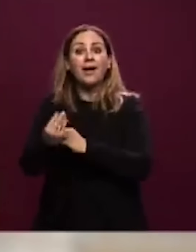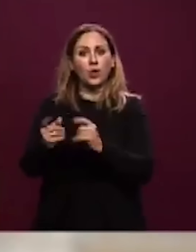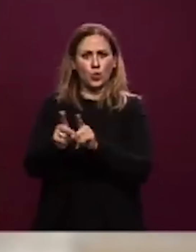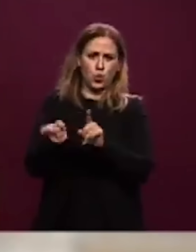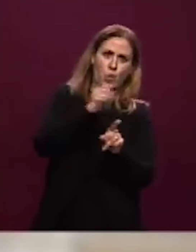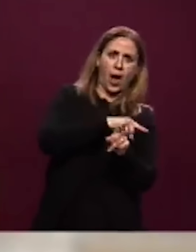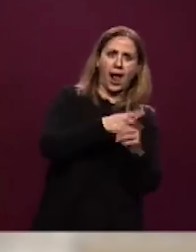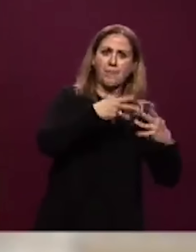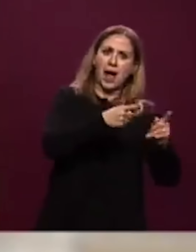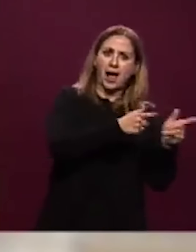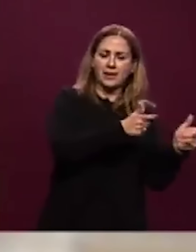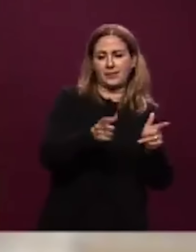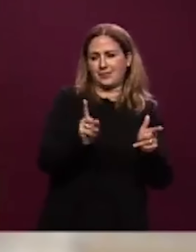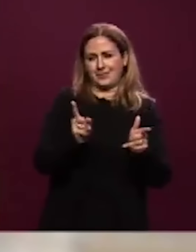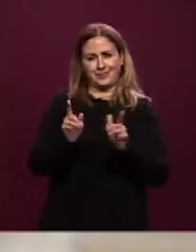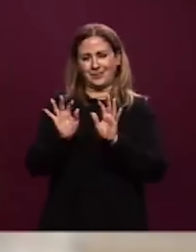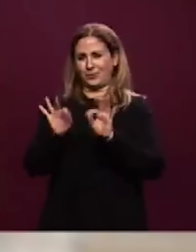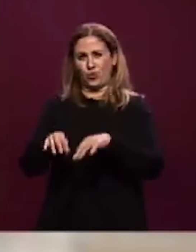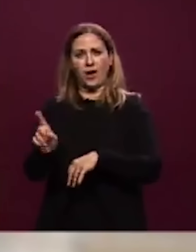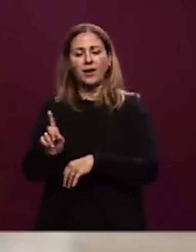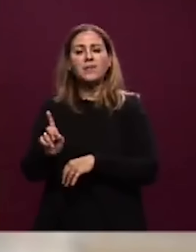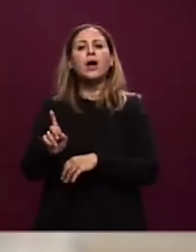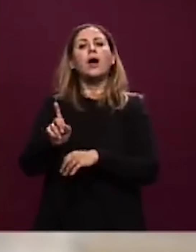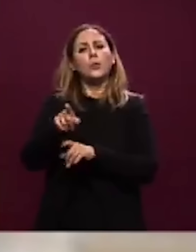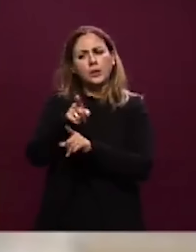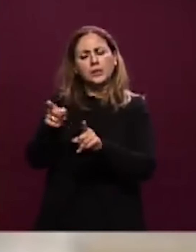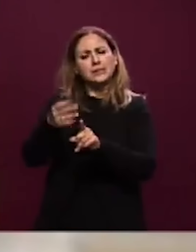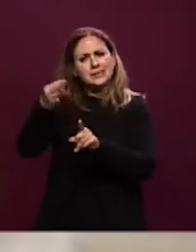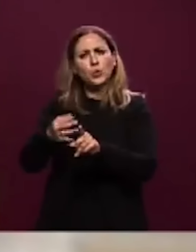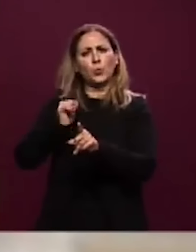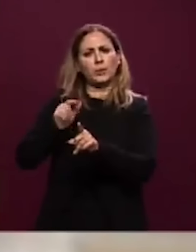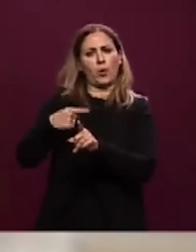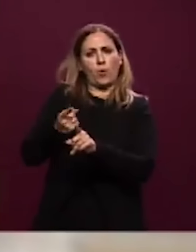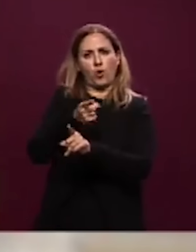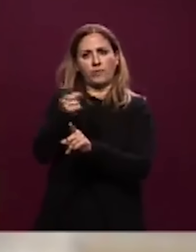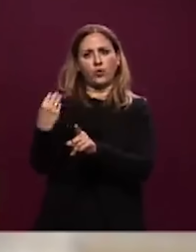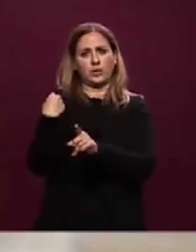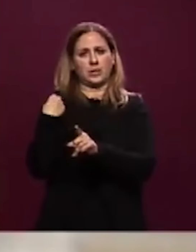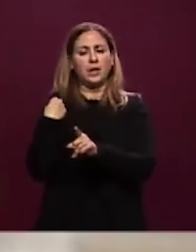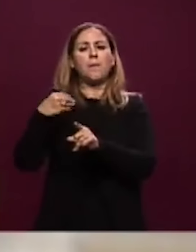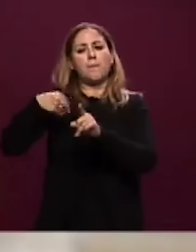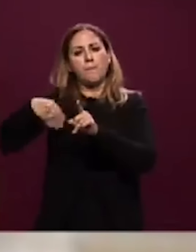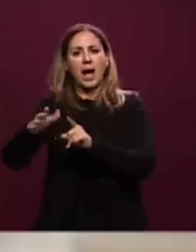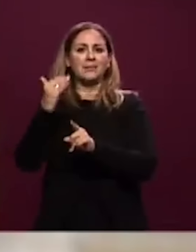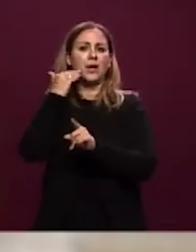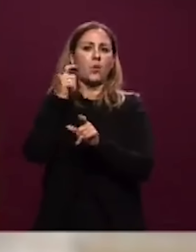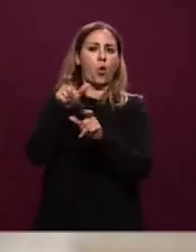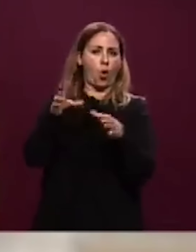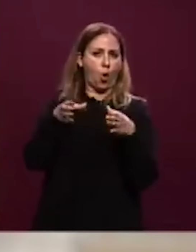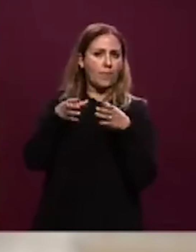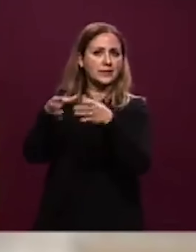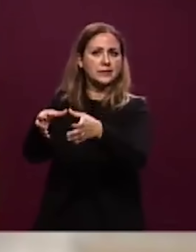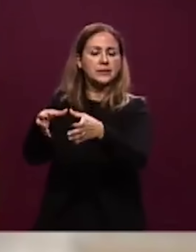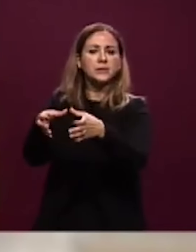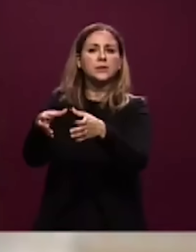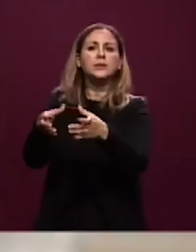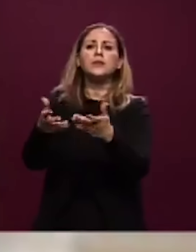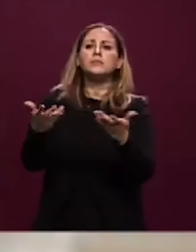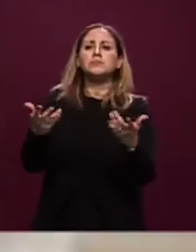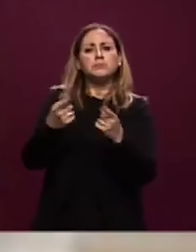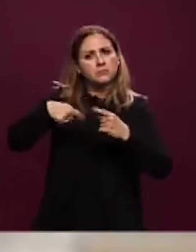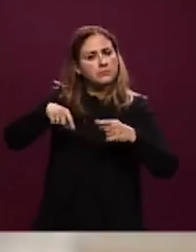quel momento in cui si arriverà a chiedere uomini. Bene, noi abbiamo messo un impegno formale